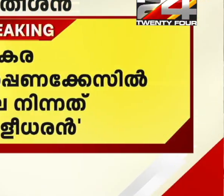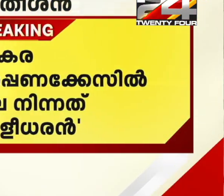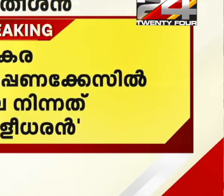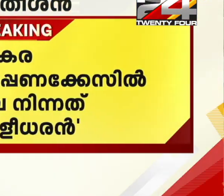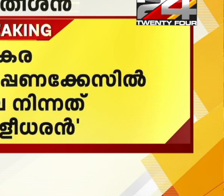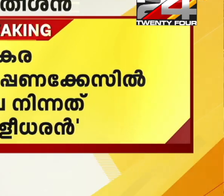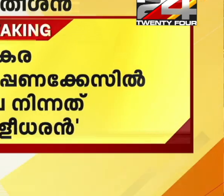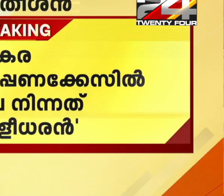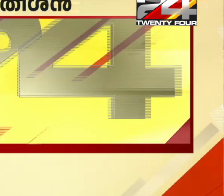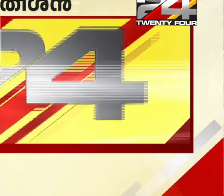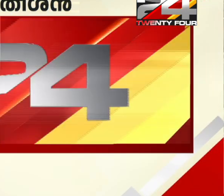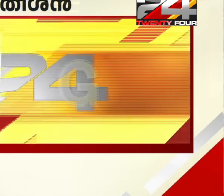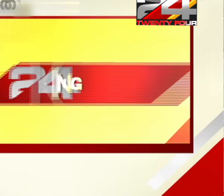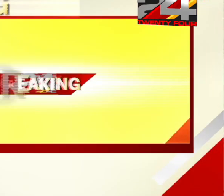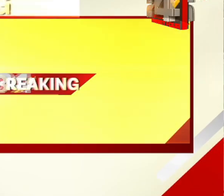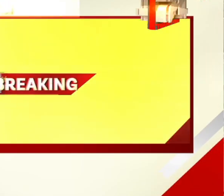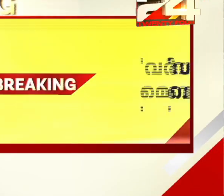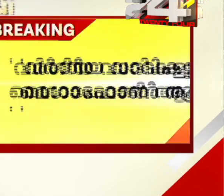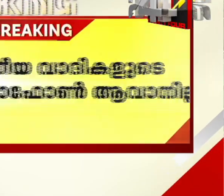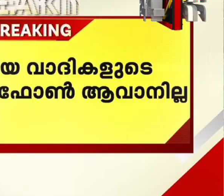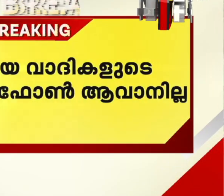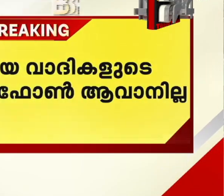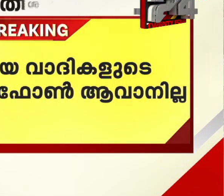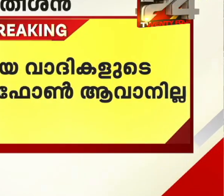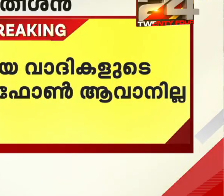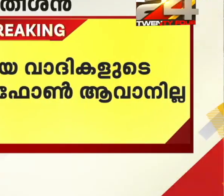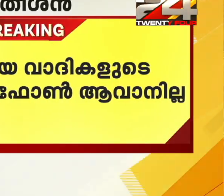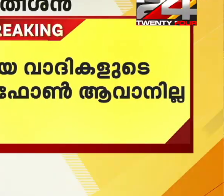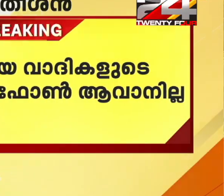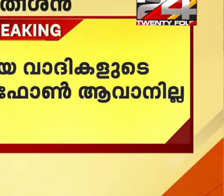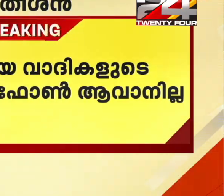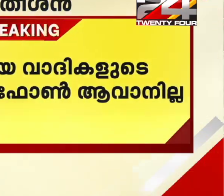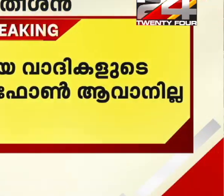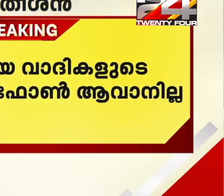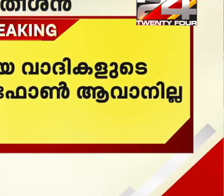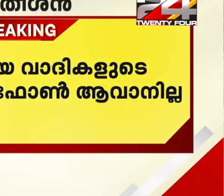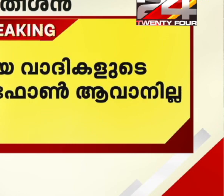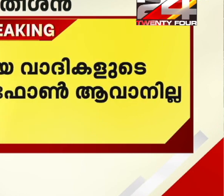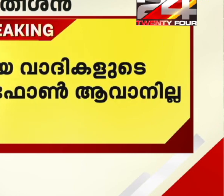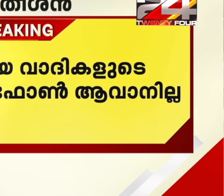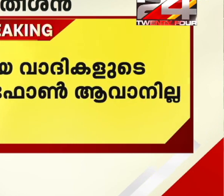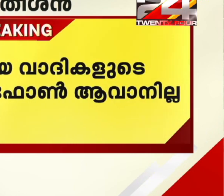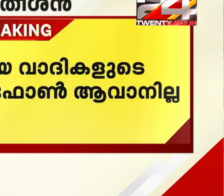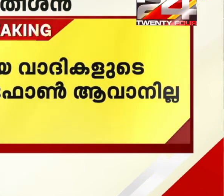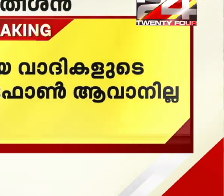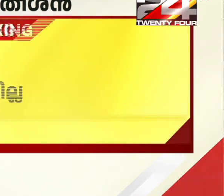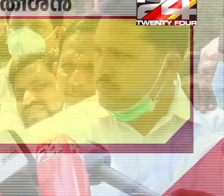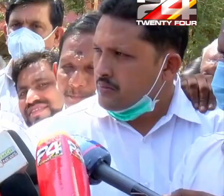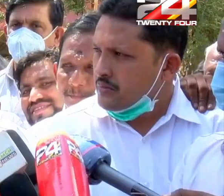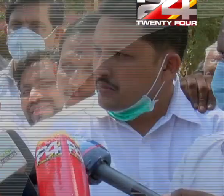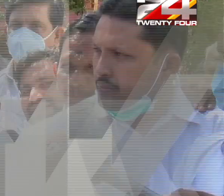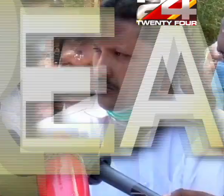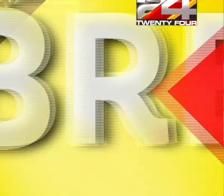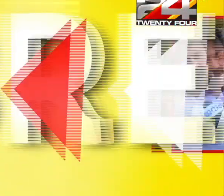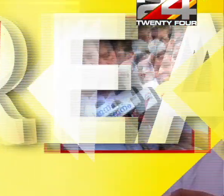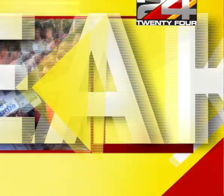ബി ജെ പിക്കാരൻ കോൺഗ്രസിലും യു ഡി എഫിലും ഈ വിഷയവുമായി ബന്ധപ്പെട്ട് ഒറ്റ അഭിപ്രായമുള്ളൂ, ഒരു സംശയം ഒരാൾക്കും വേണ്ട, അത് ആഘോഷിക്കാൻ ആരും